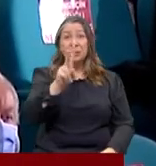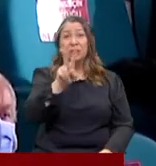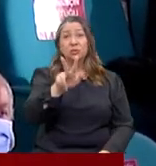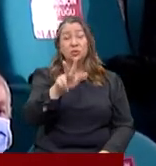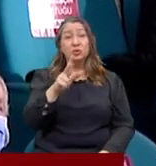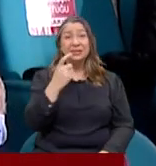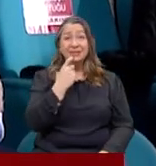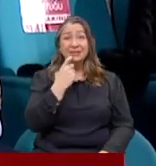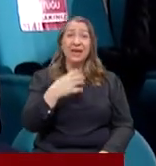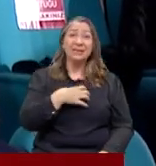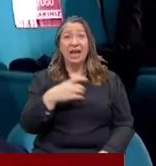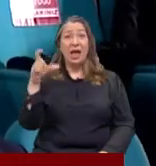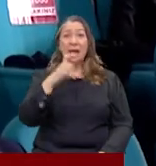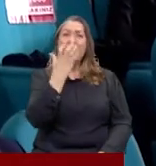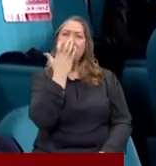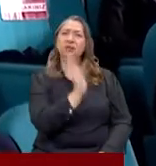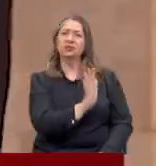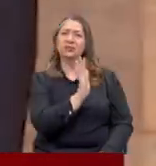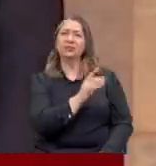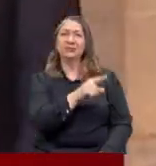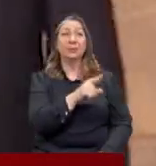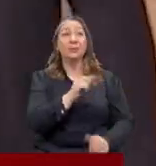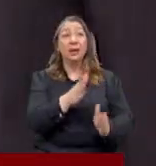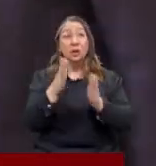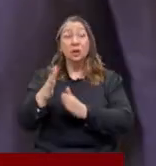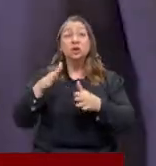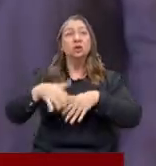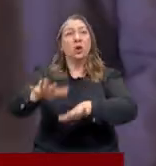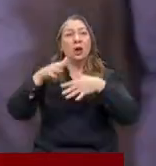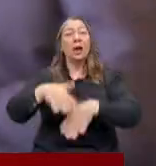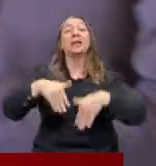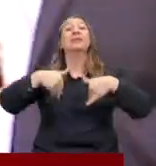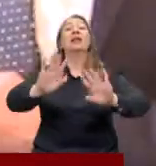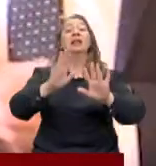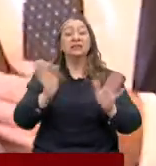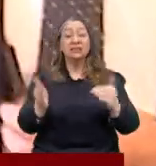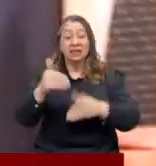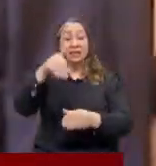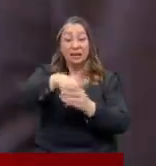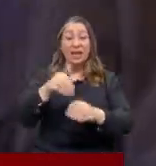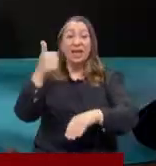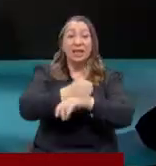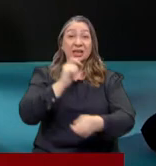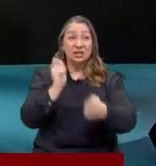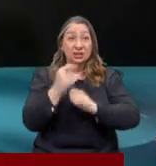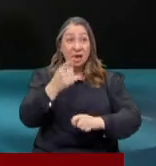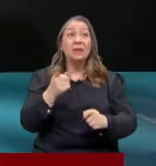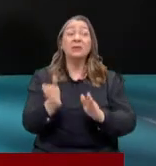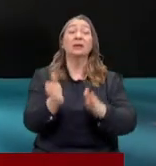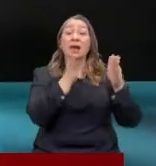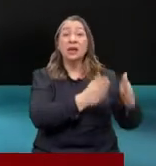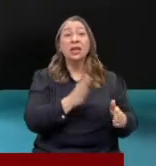yılının Haziran ayını bekleyeceksiniz. Bir yanda sokak eylemleriyle değil sandıkla iktidar değişecek diyen muhalefet, diğer